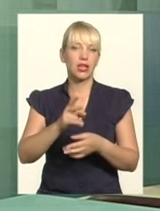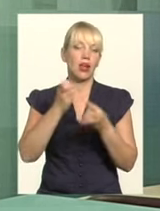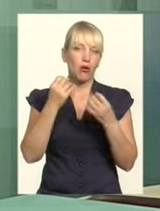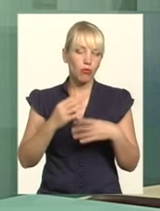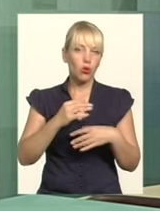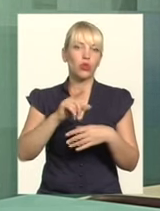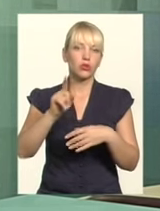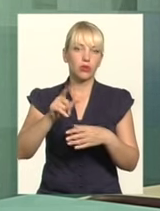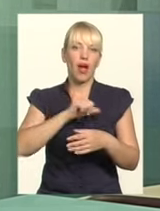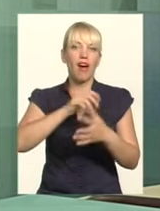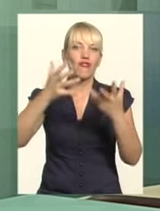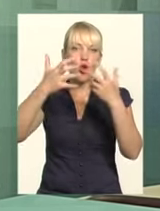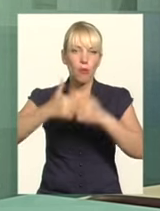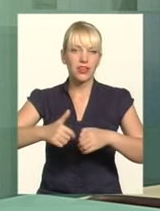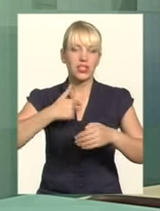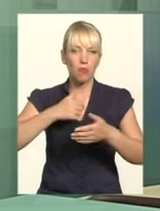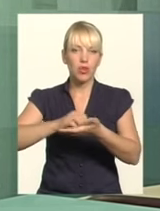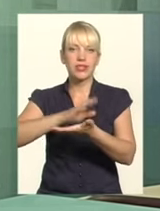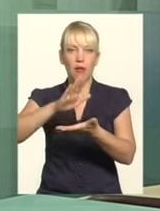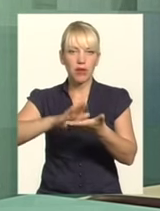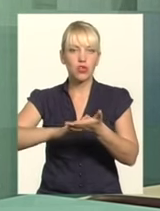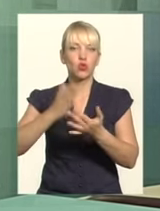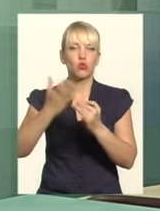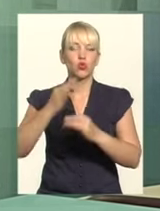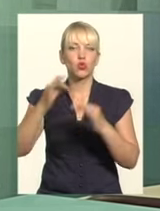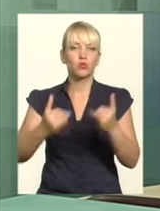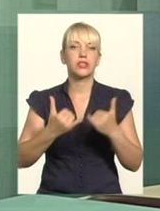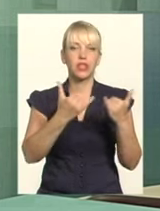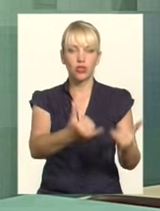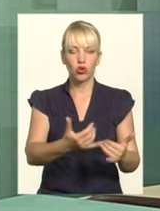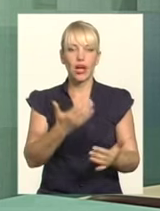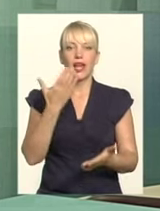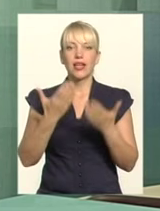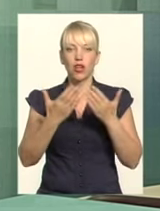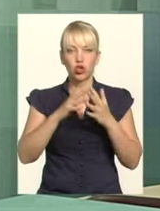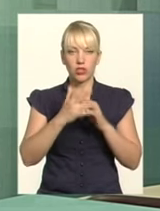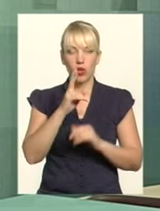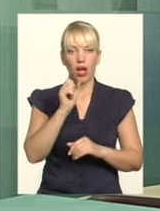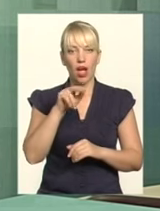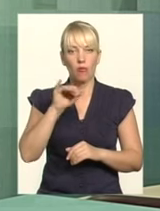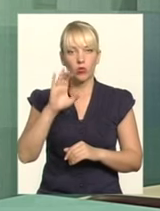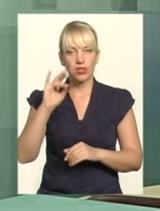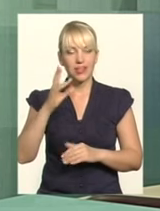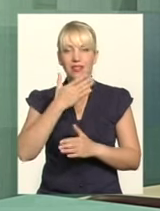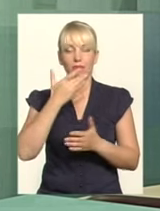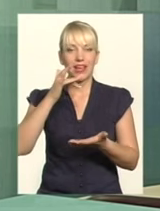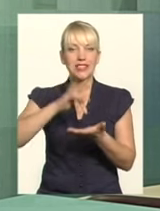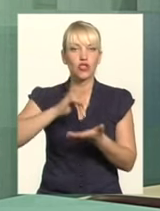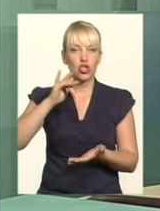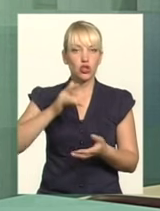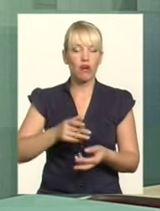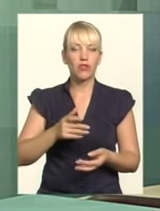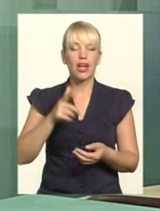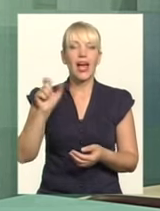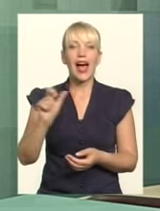потрібно. Якщо в цьому Капустині є особи, які не мають централізованого газопостачання, користуються